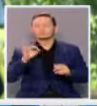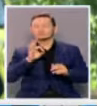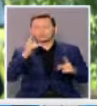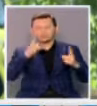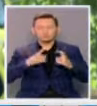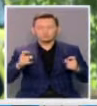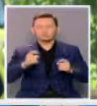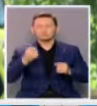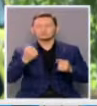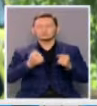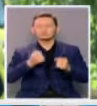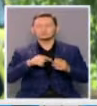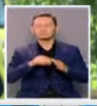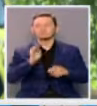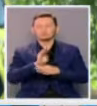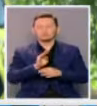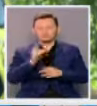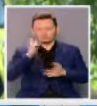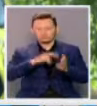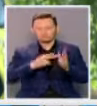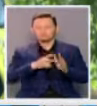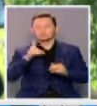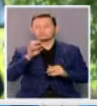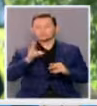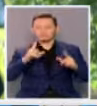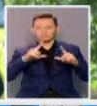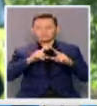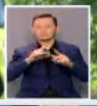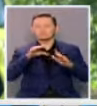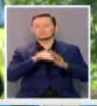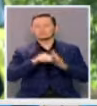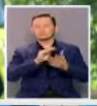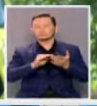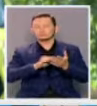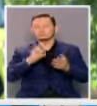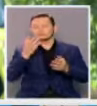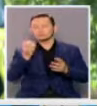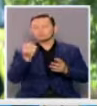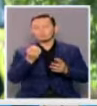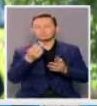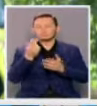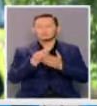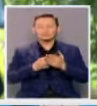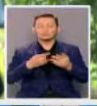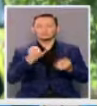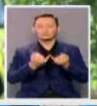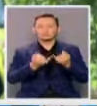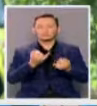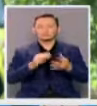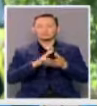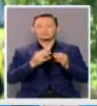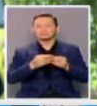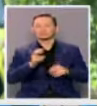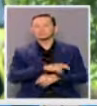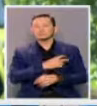определении номенклатуры дополнительных знаков и надписей, наносимых на санитарных транспортов скорой